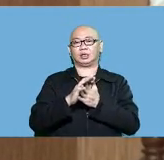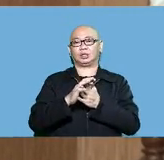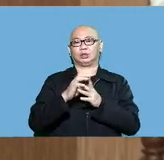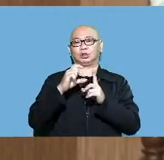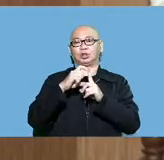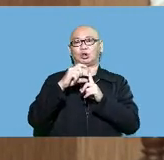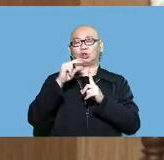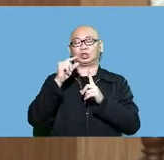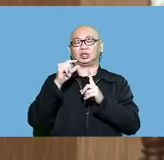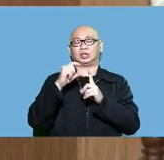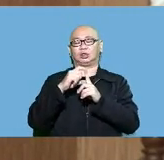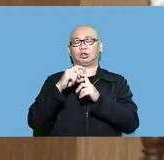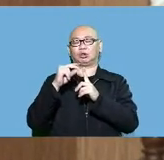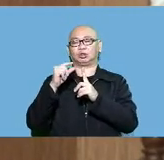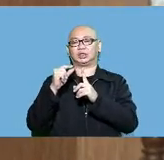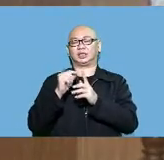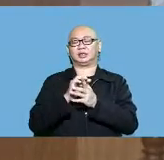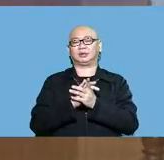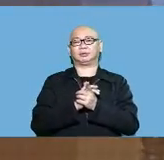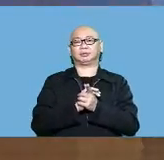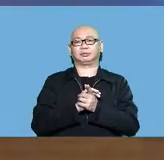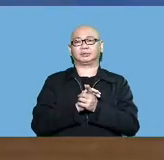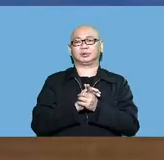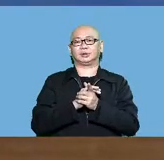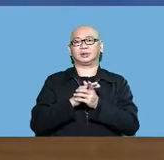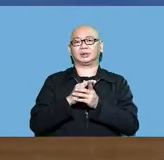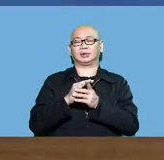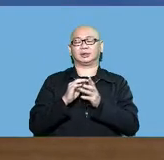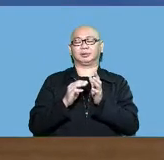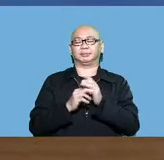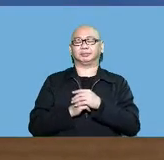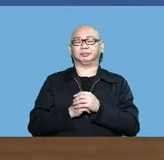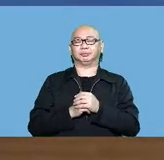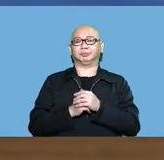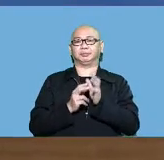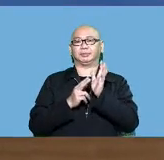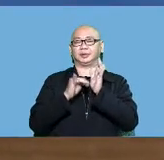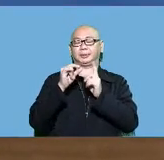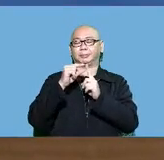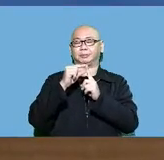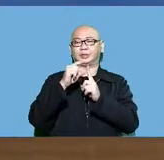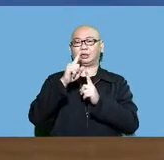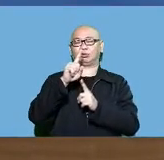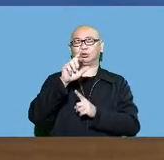Dr. Dr. Mahalul Azam MKes, NIP